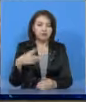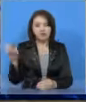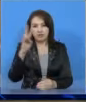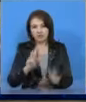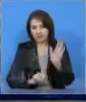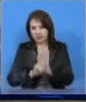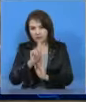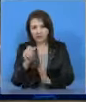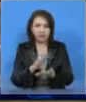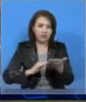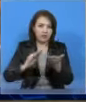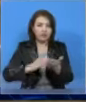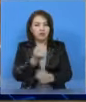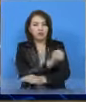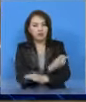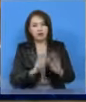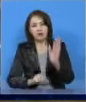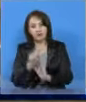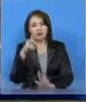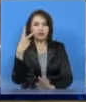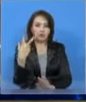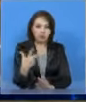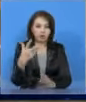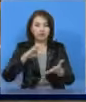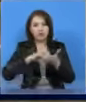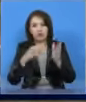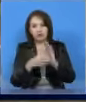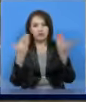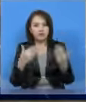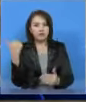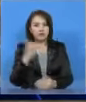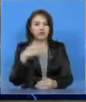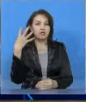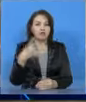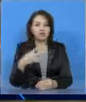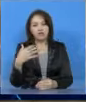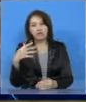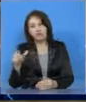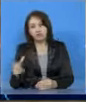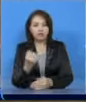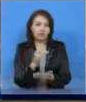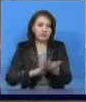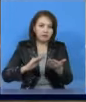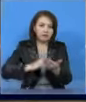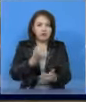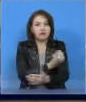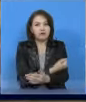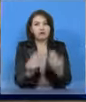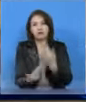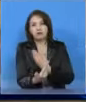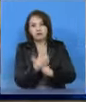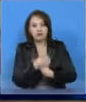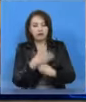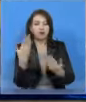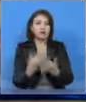қарашадан бастап ревакцинациялау басталды, яғни 3-ші доза осы жетіде бізде 40 адам ревакцинацияға келді.